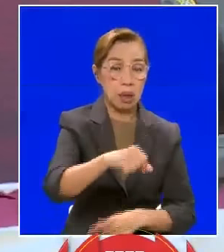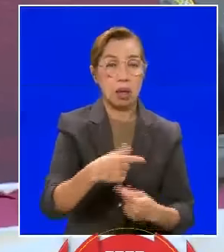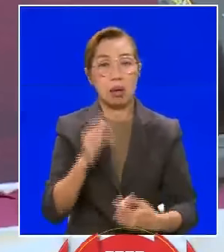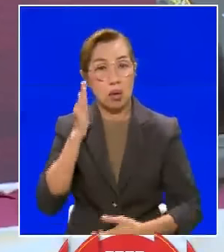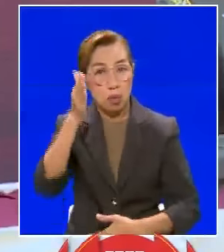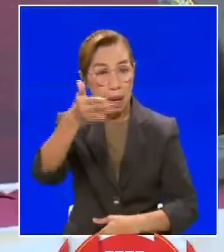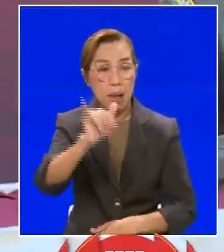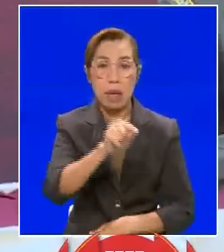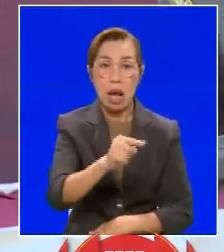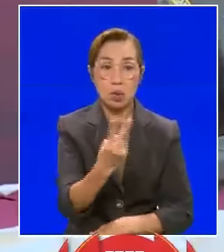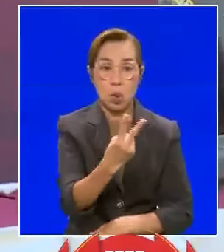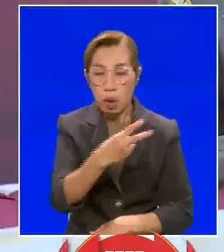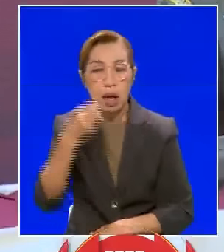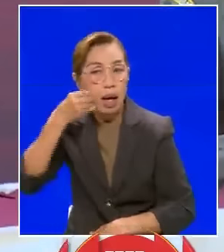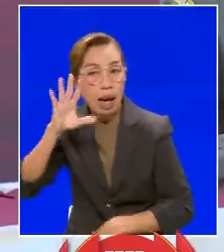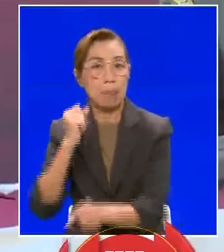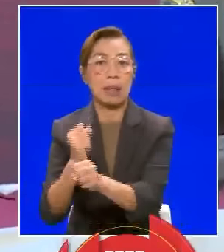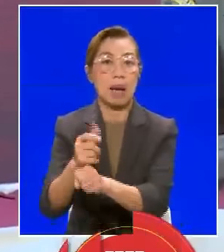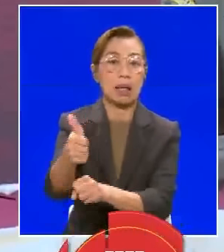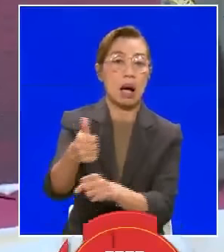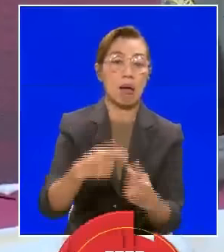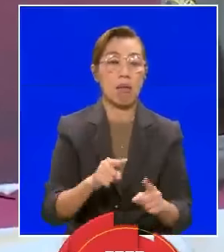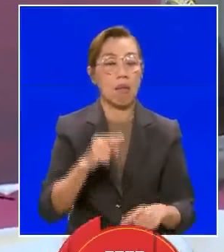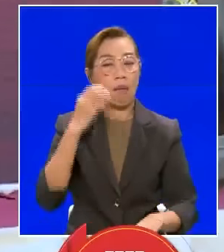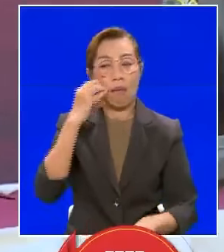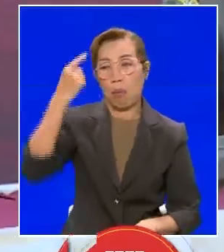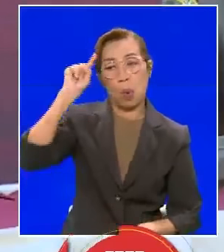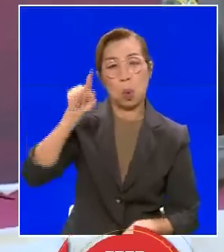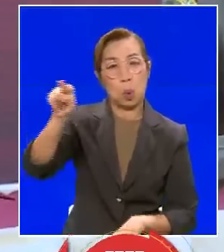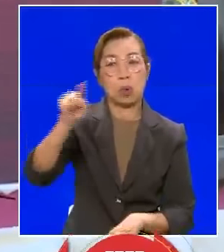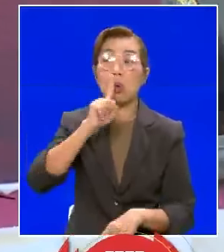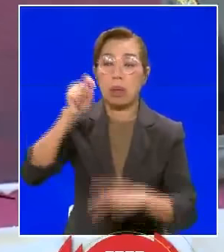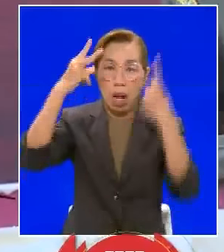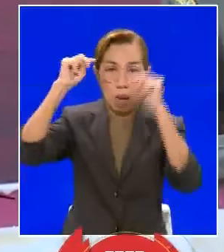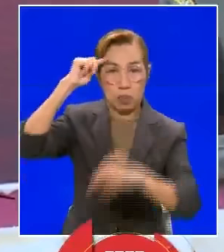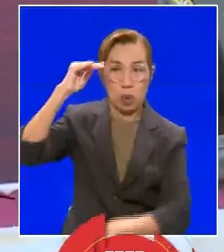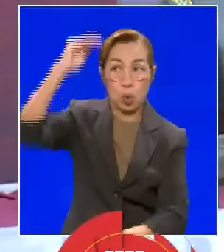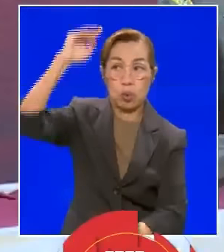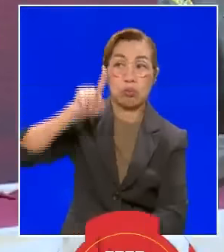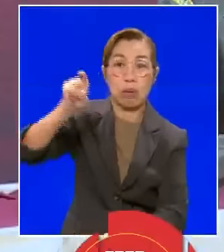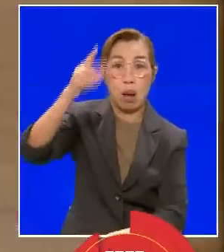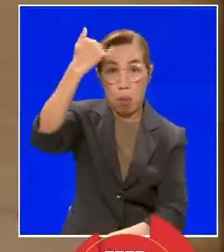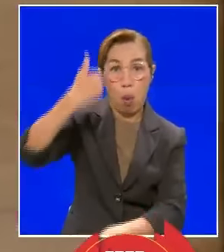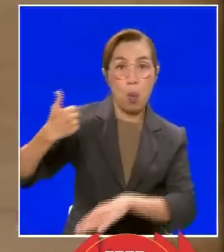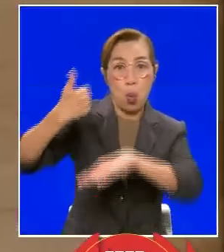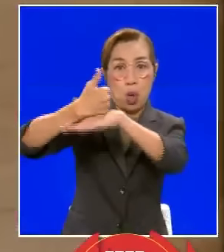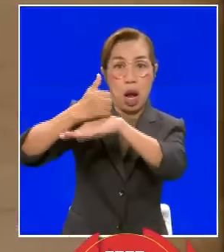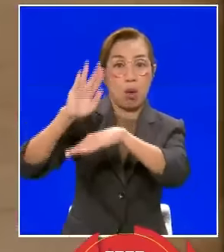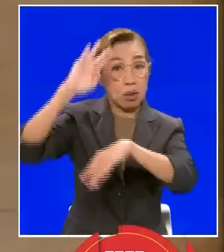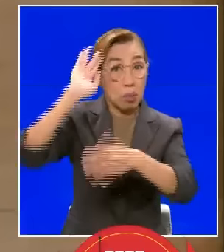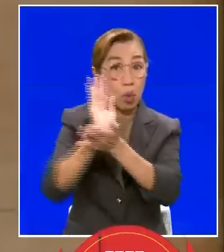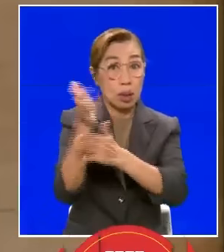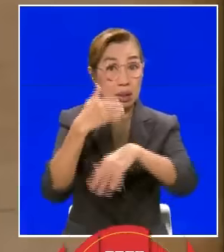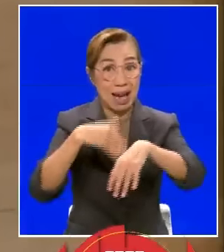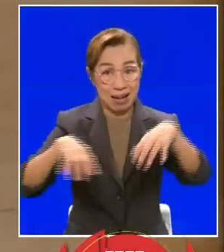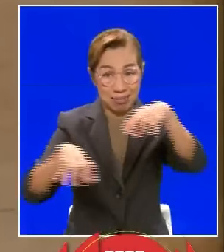ผู้บังคับบัญชาทั้งหมดเลยต้องไปถามนู่นเลยครับนายกรัฐมนตรีเศรษฐาทวีสินฐานะผู้บังคับบัญชาสูงสุดของสำนักงาน